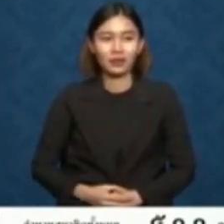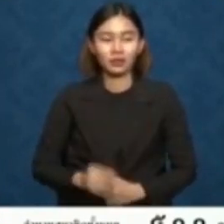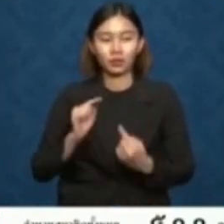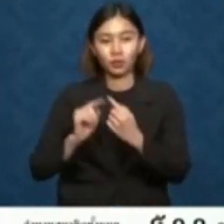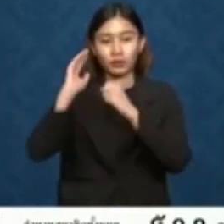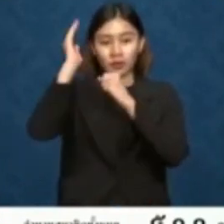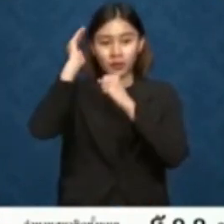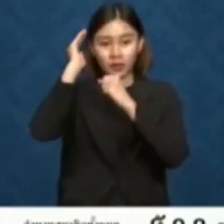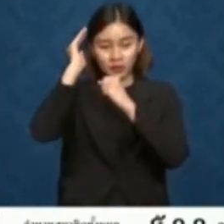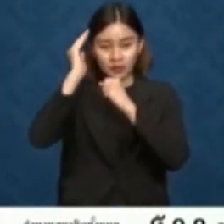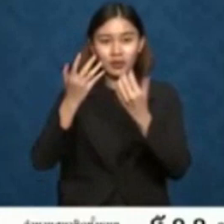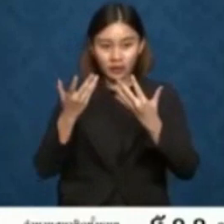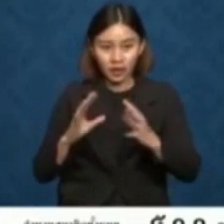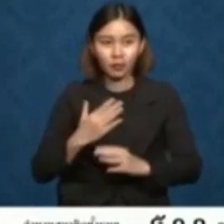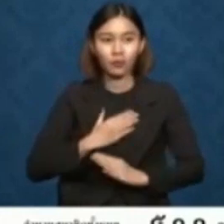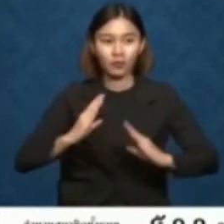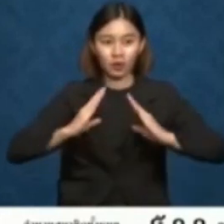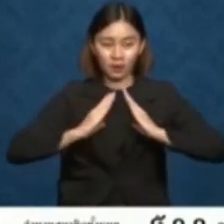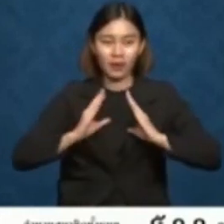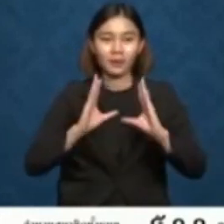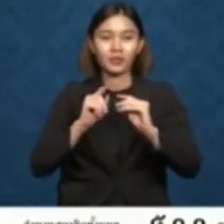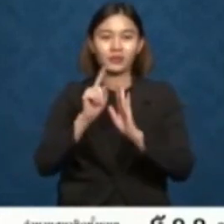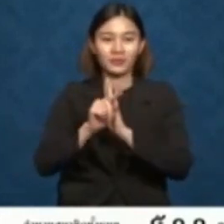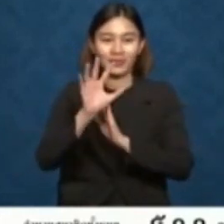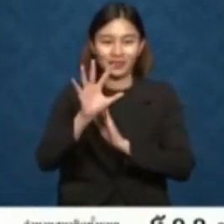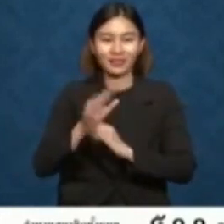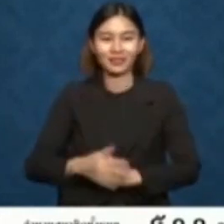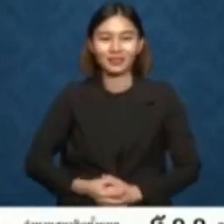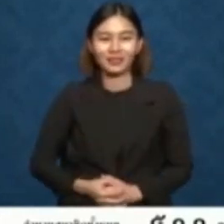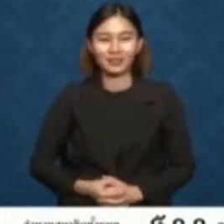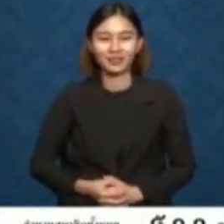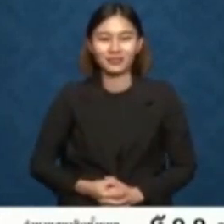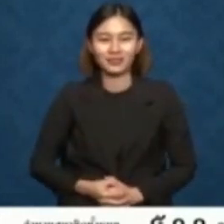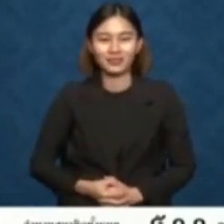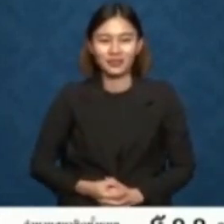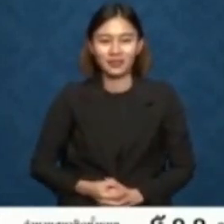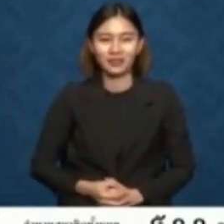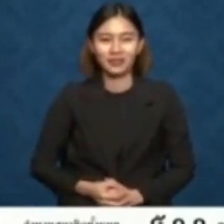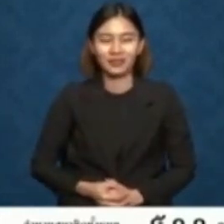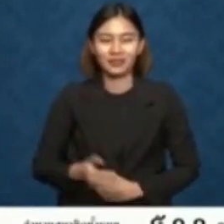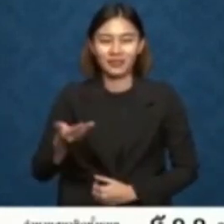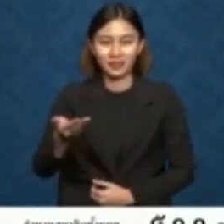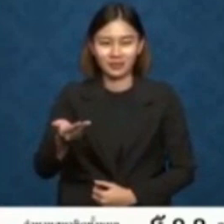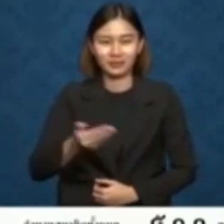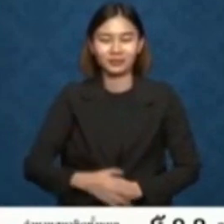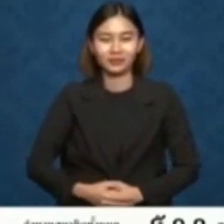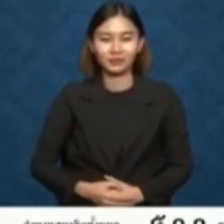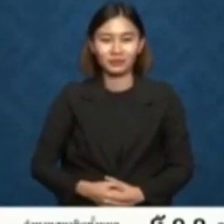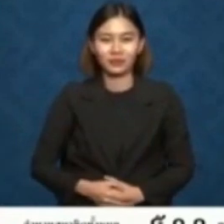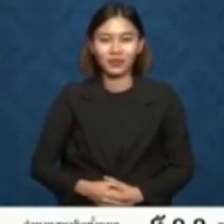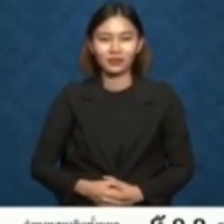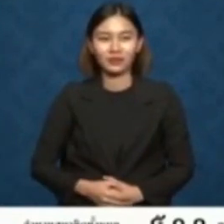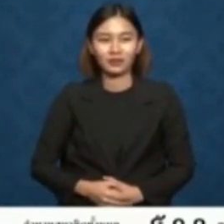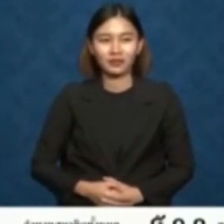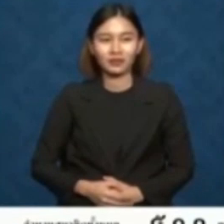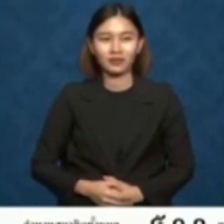เดี๋ยวหลังจากที่แถลงยติอีกท่านหนึ่งแล้วนะครับผมขอพักการประชุม5นาทีนะครับครับขอเชิญท่